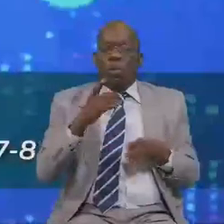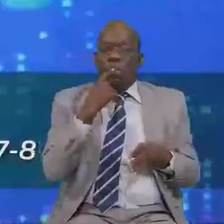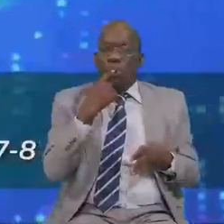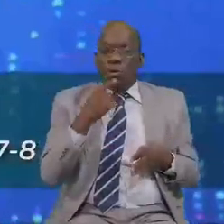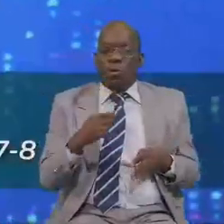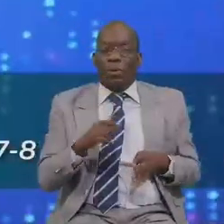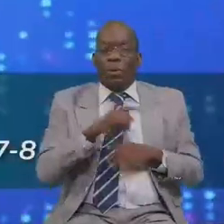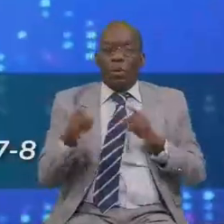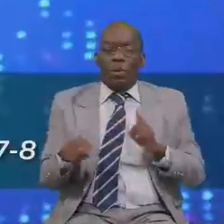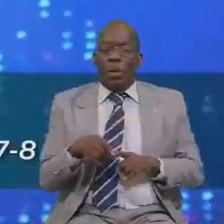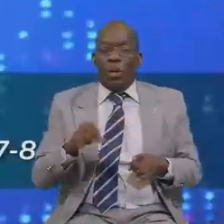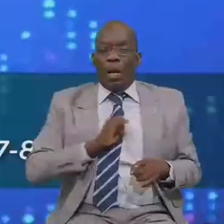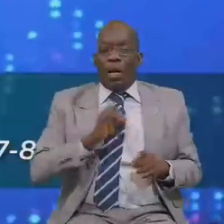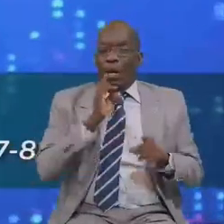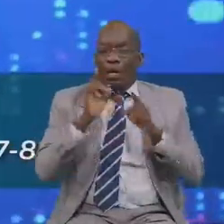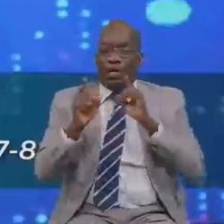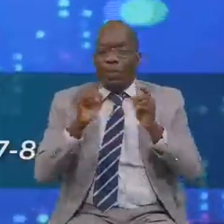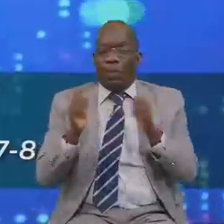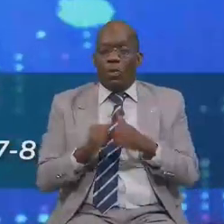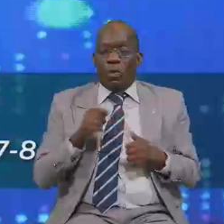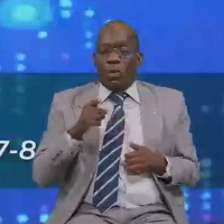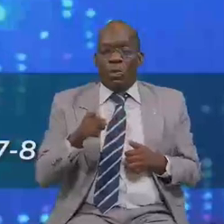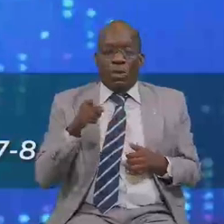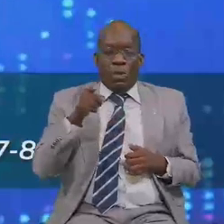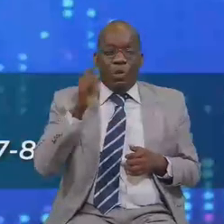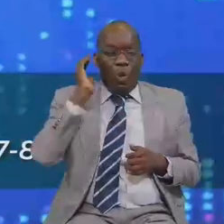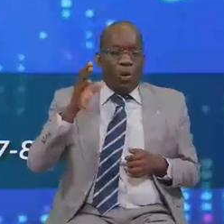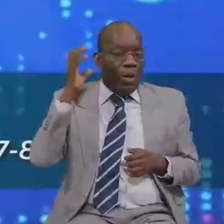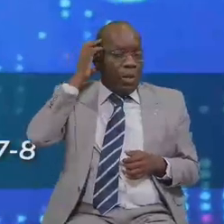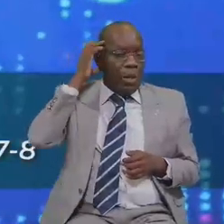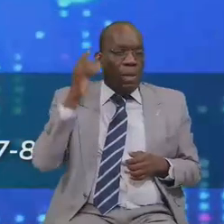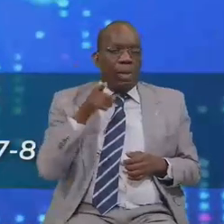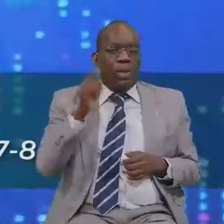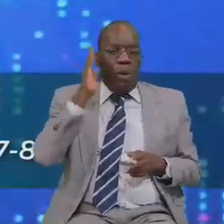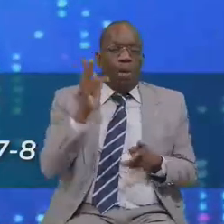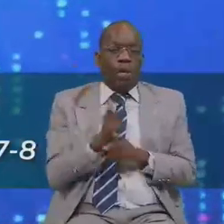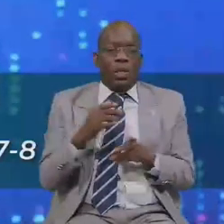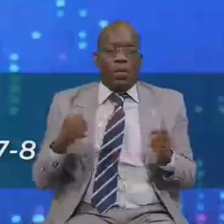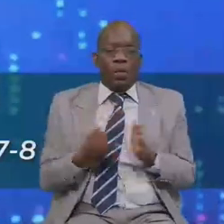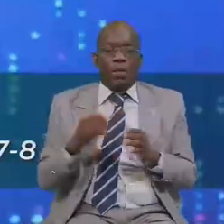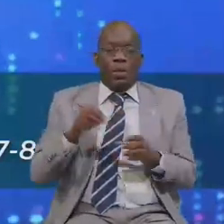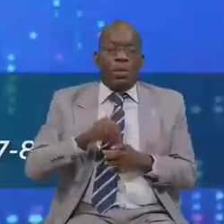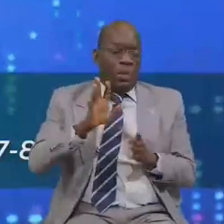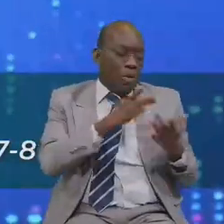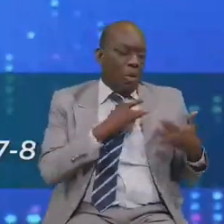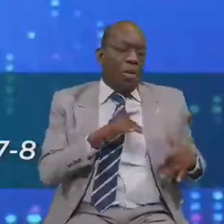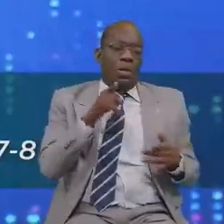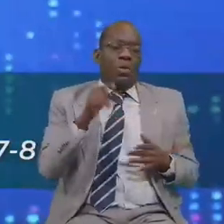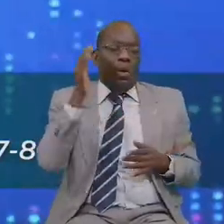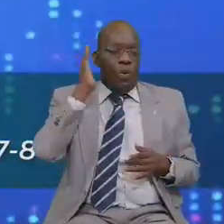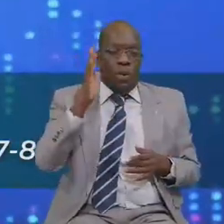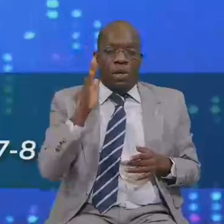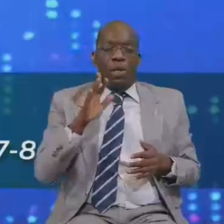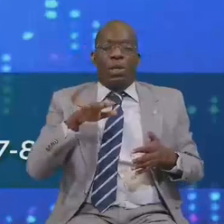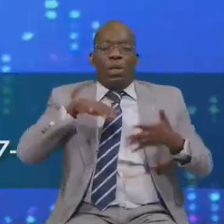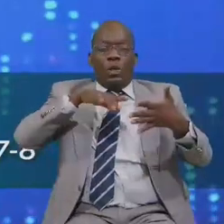je te parlerai, tu entendras, tu vas emmagasiner ça dans ton cœur, tu vas méditer ça dans ton